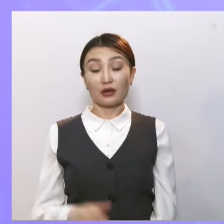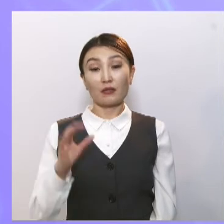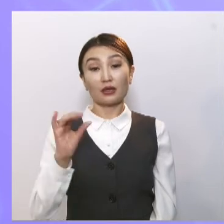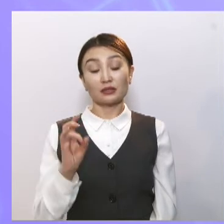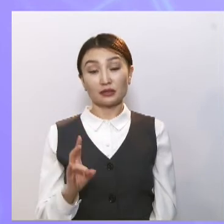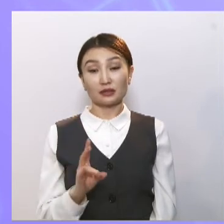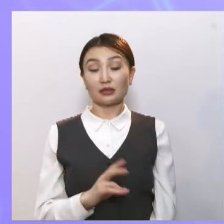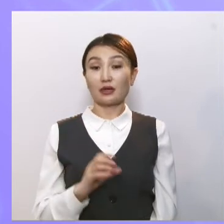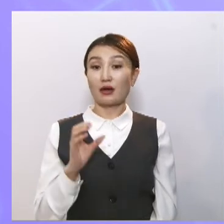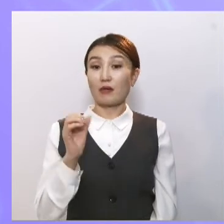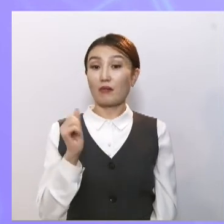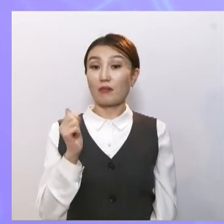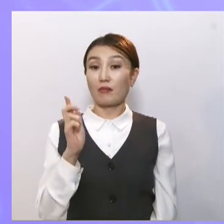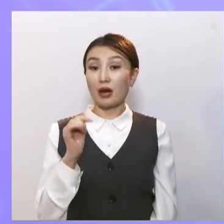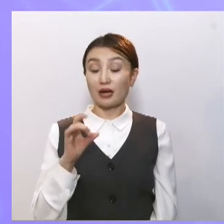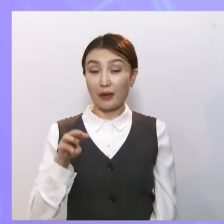барасың, барам.